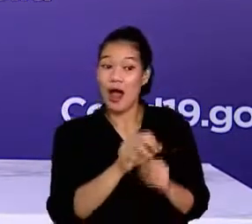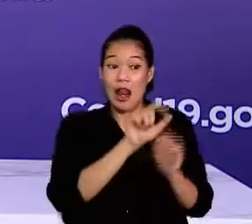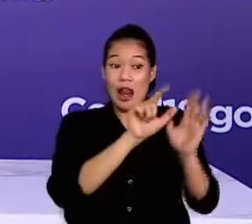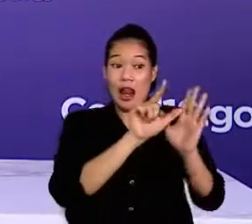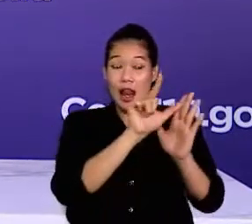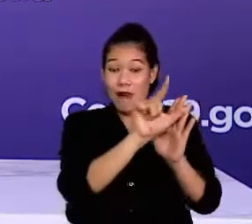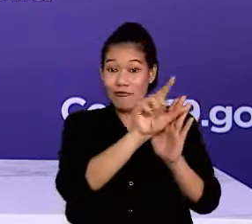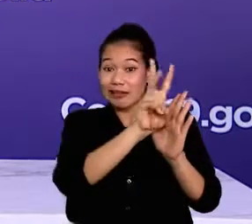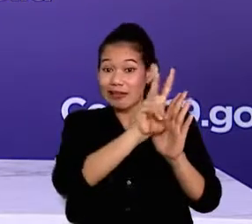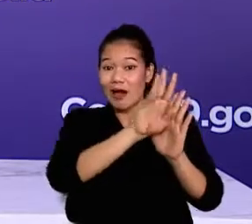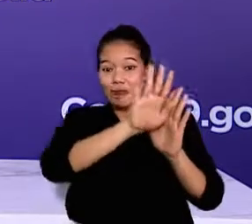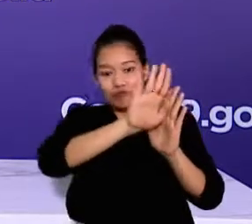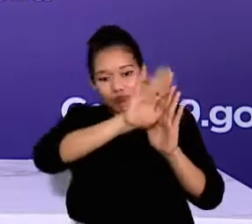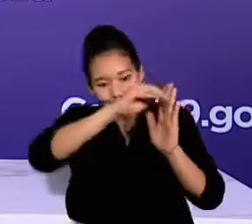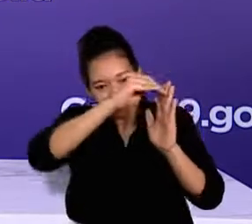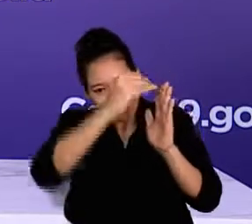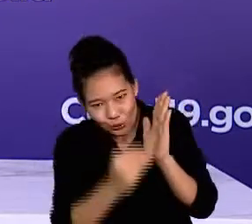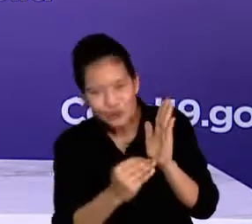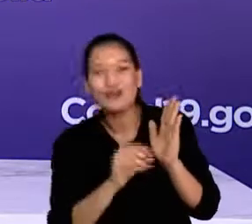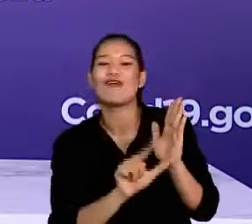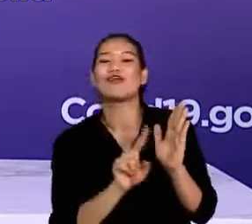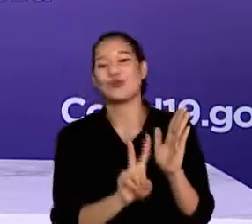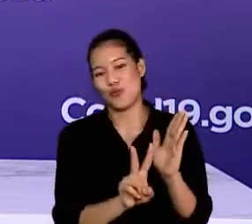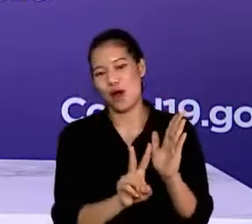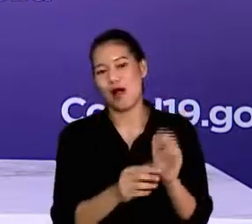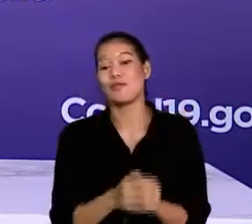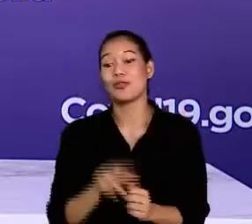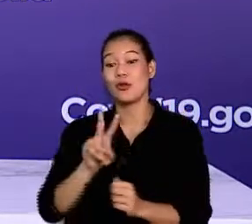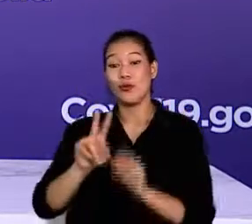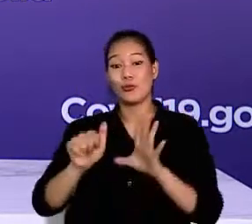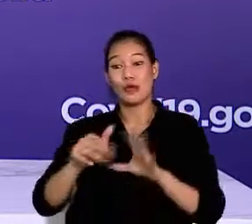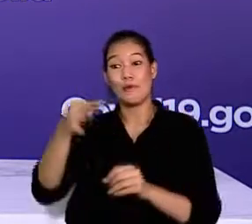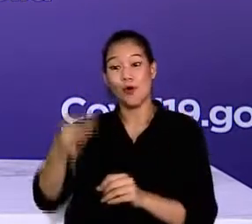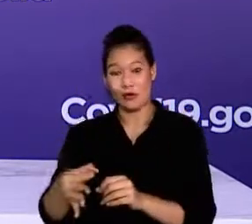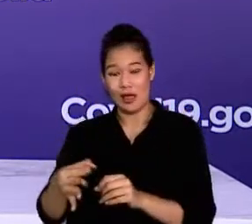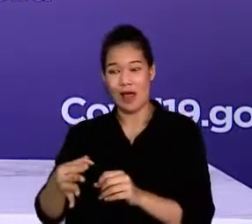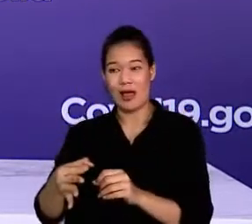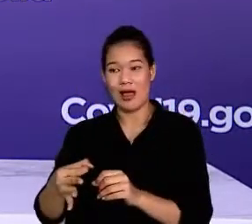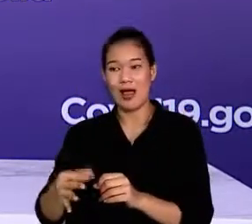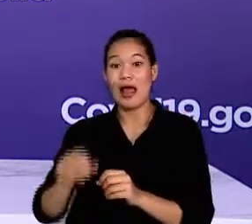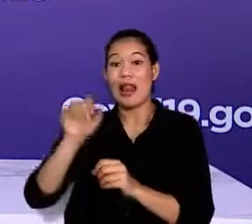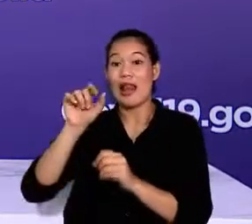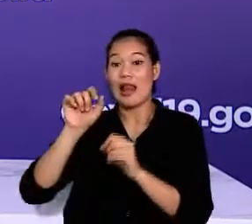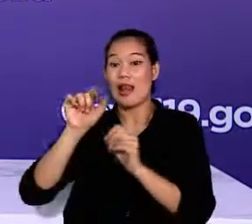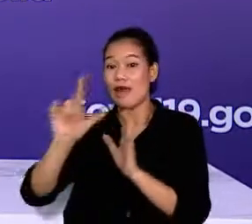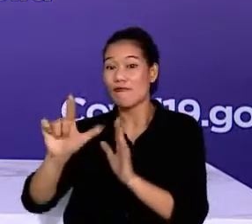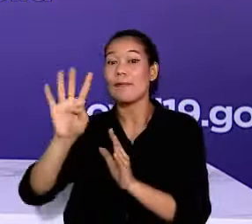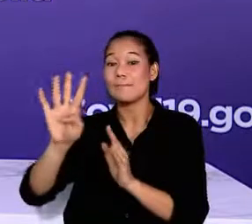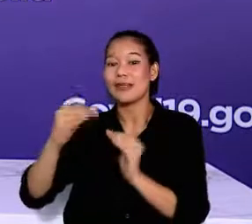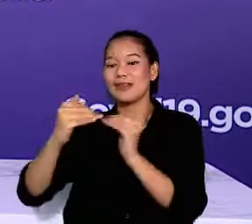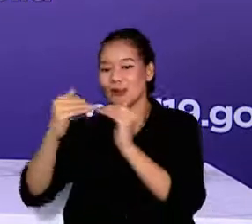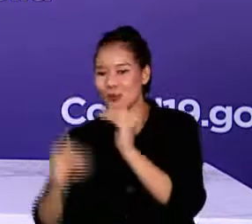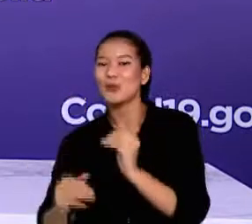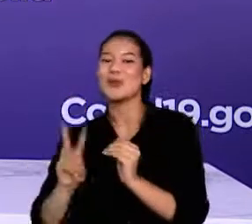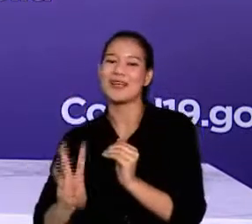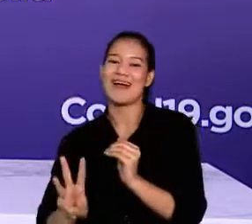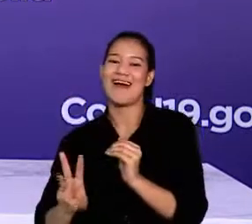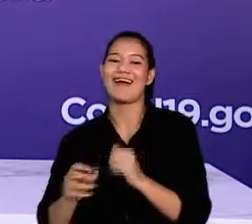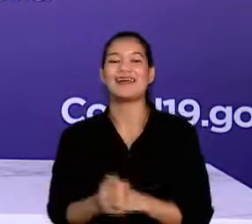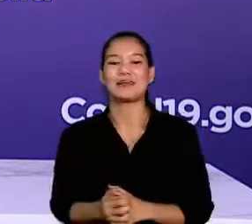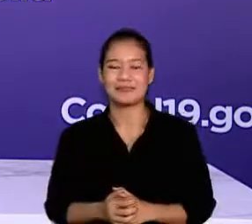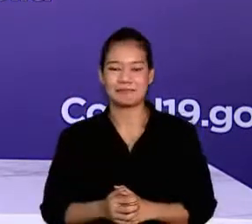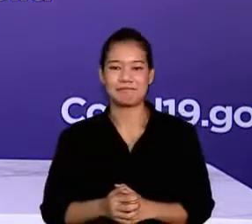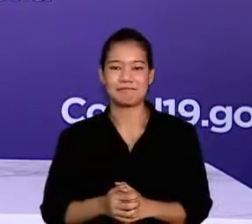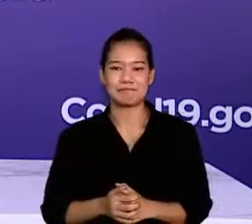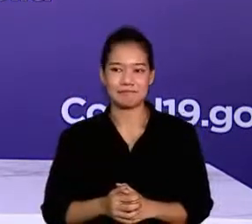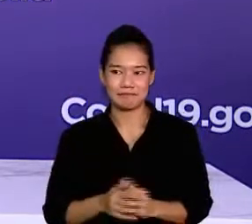level 3 ke level 2 dan 26 kabupaten kota yang turun dari level 4 Hai